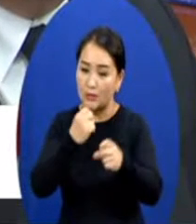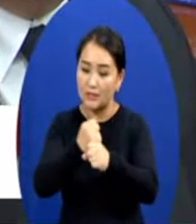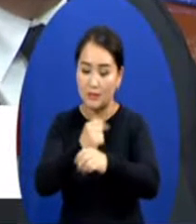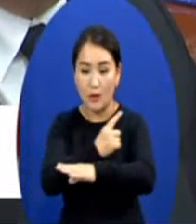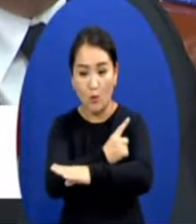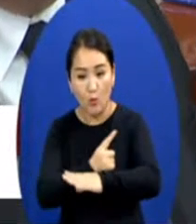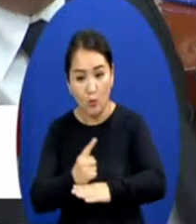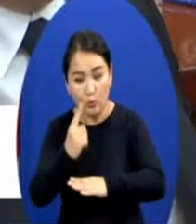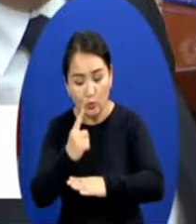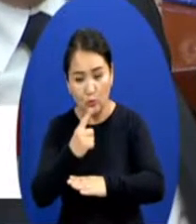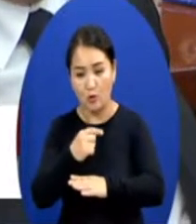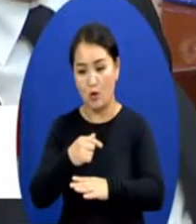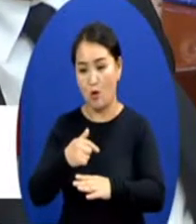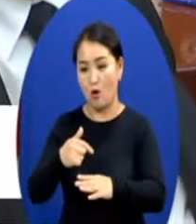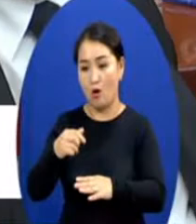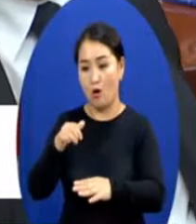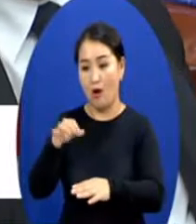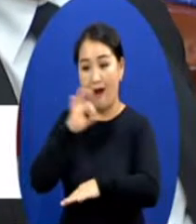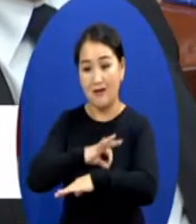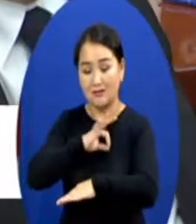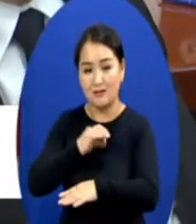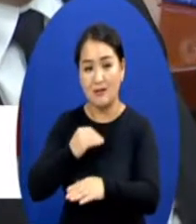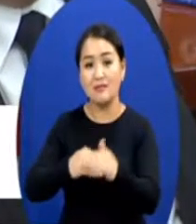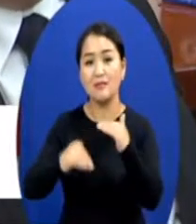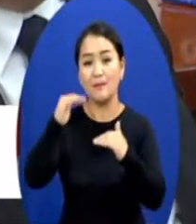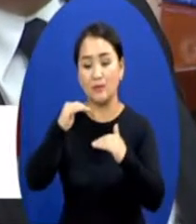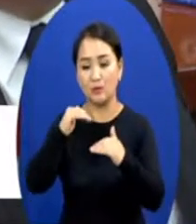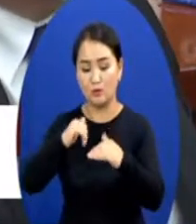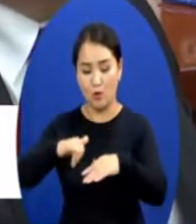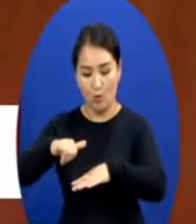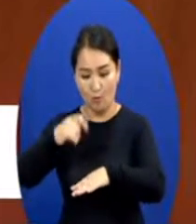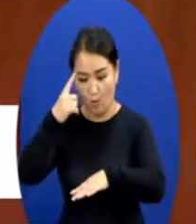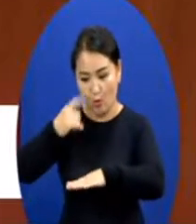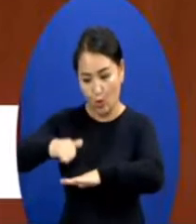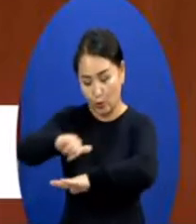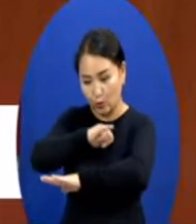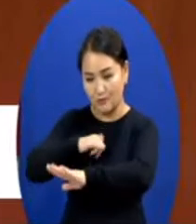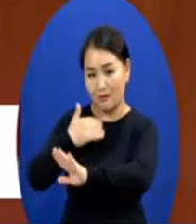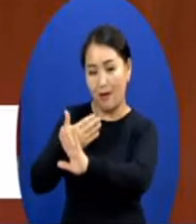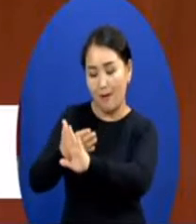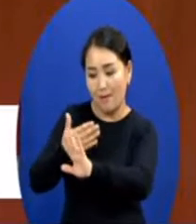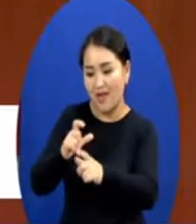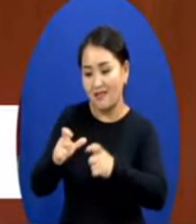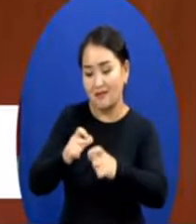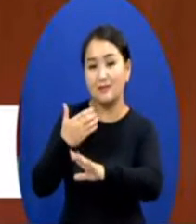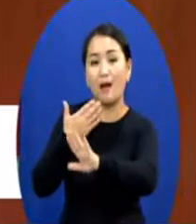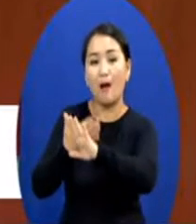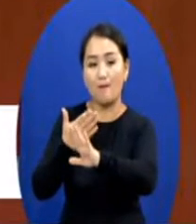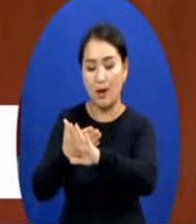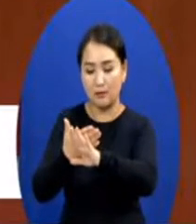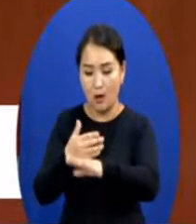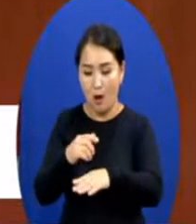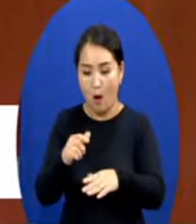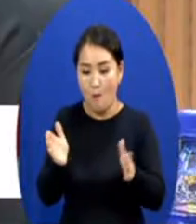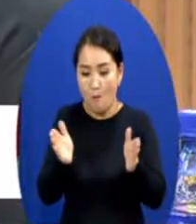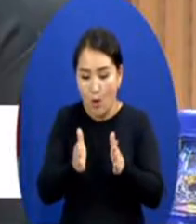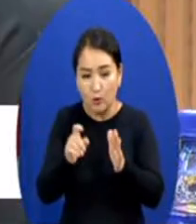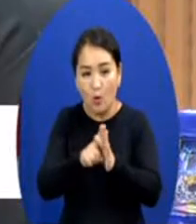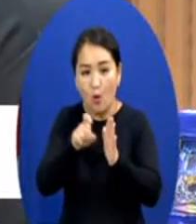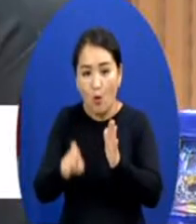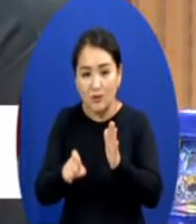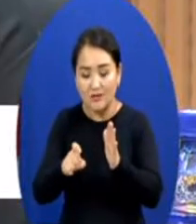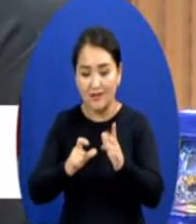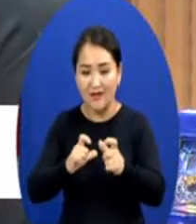өгөөжөйг нь дэвшүүлж улс орны цар тахлын аюул эрсдлээс хамгаалах эдийн засгаа богино хугацаанд сэргийх явдал одоо бидэнд маш чухлаар тавигдж